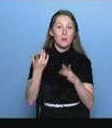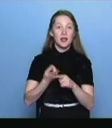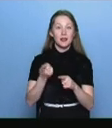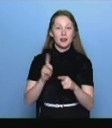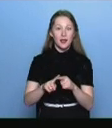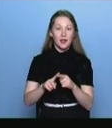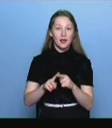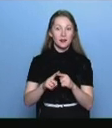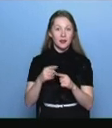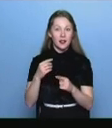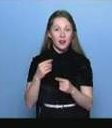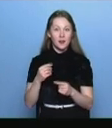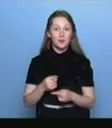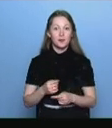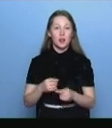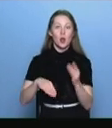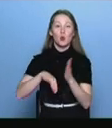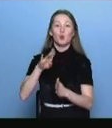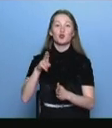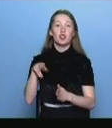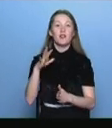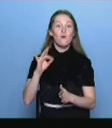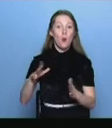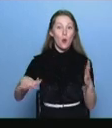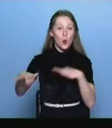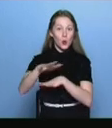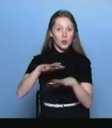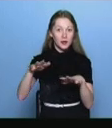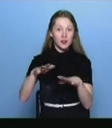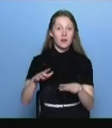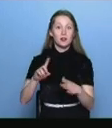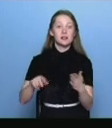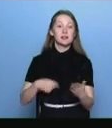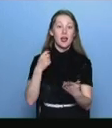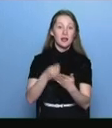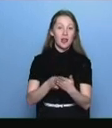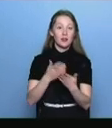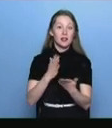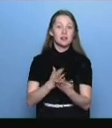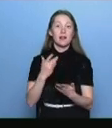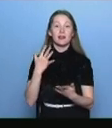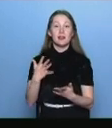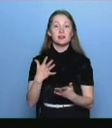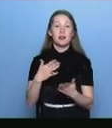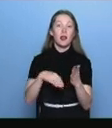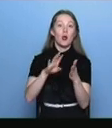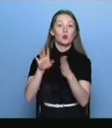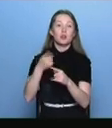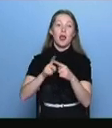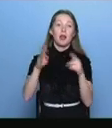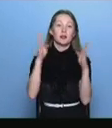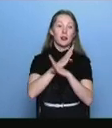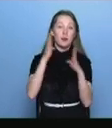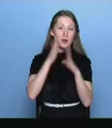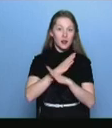двор», где дворы могут оставлять свои заявки по нескольким номинациям. Это экологичность, это